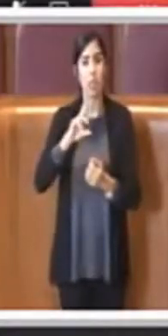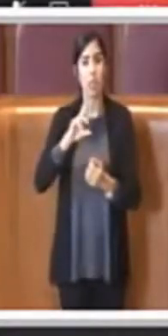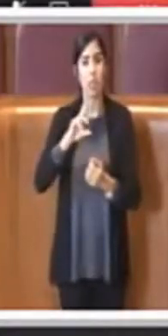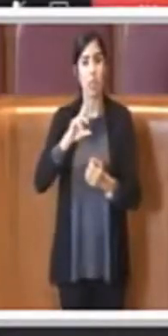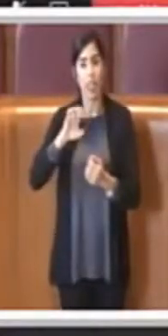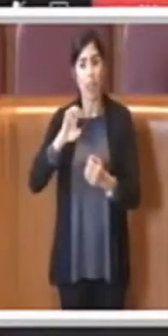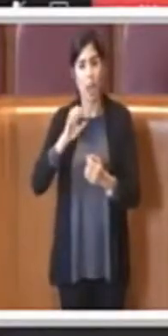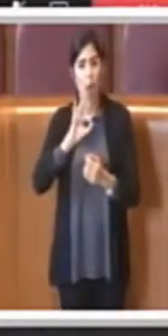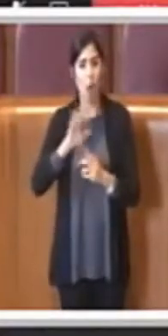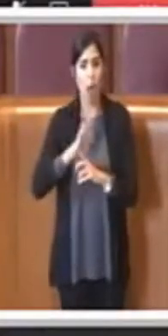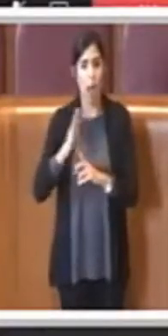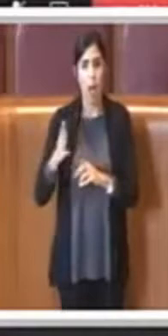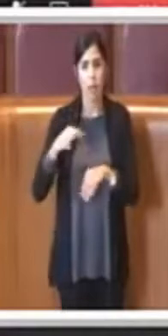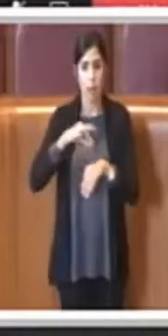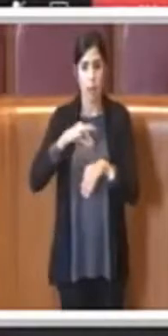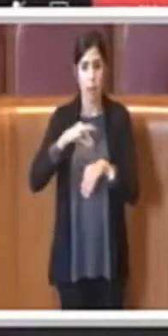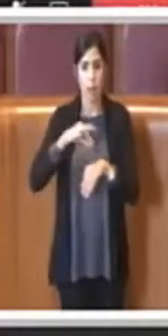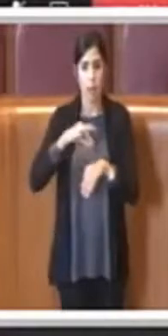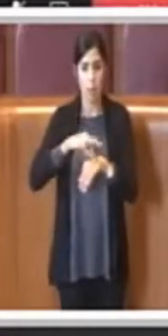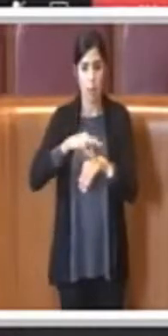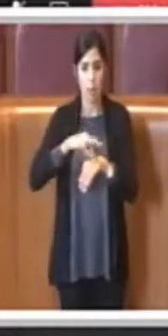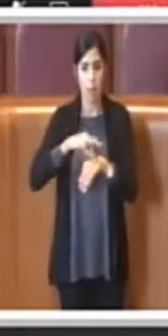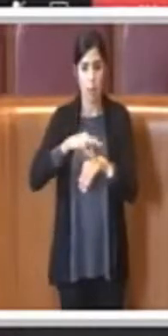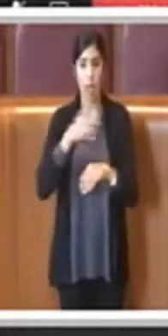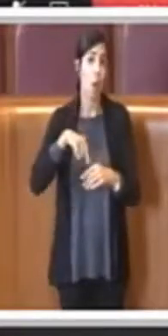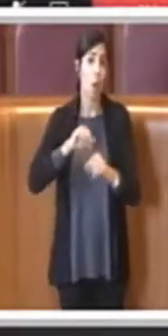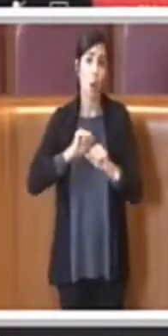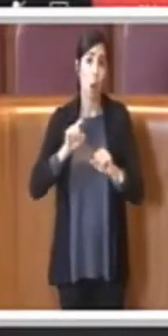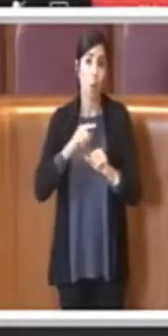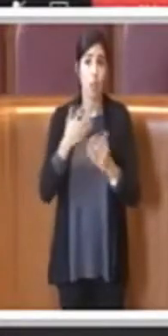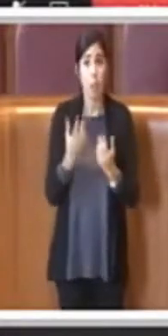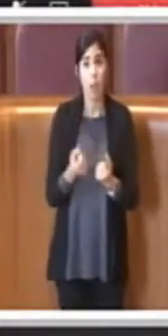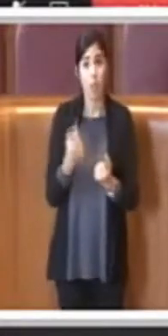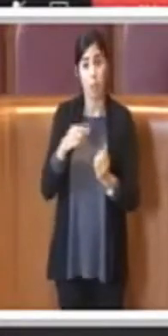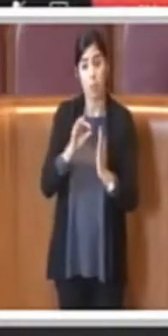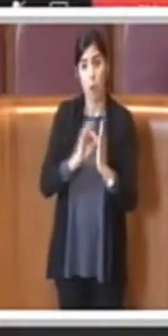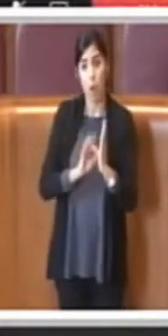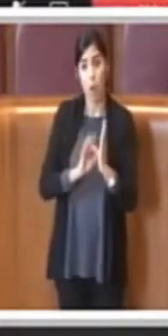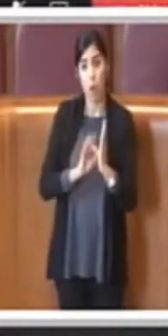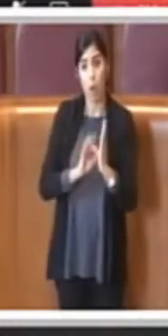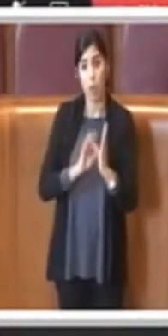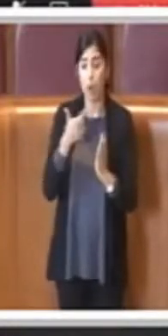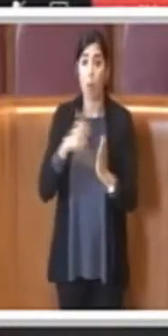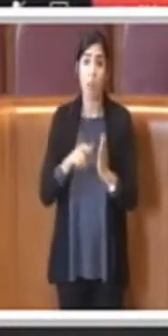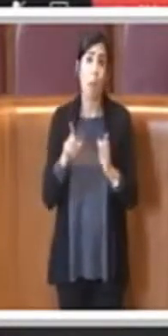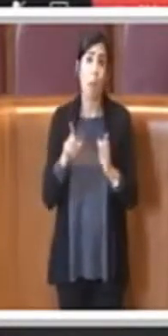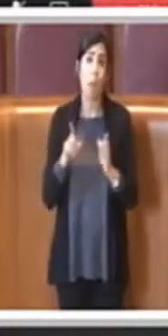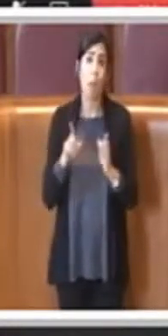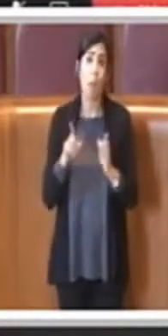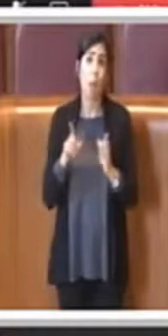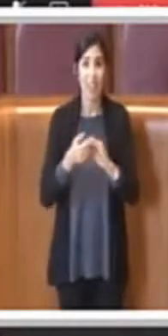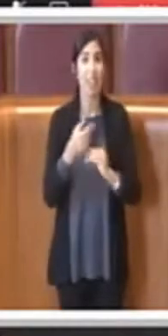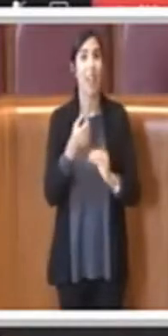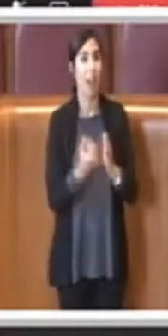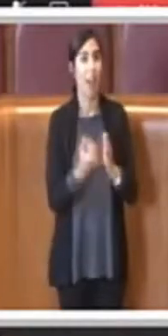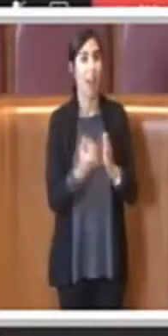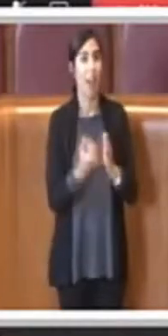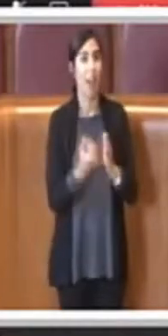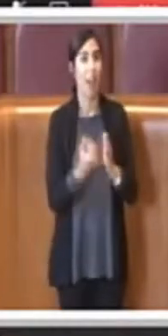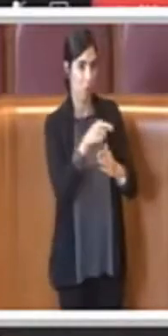di malattie. E quindi non possiamo accettare questo ordine del giorno perché si fa comunque una